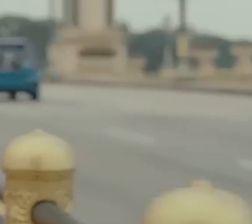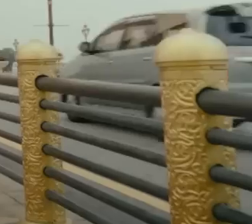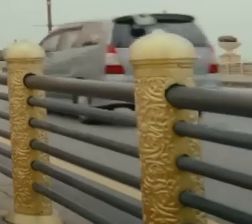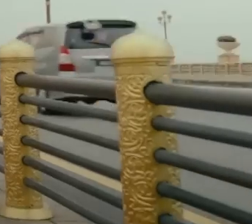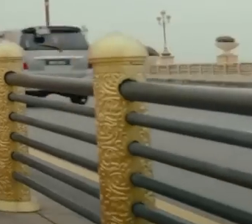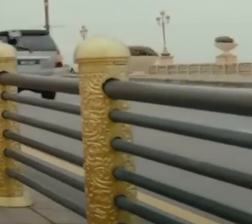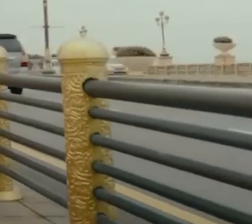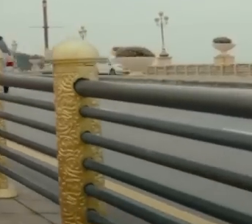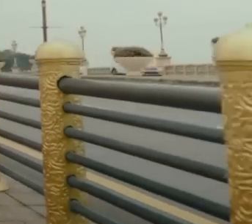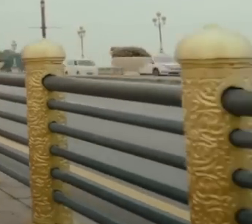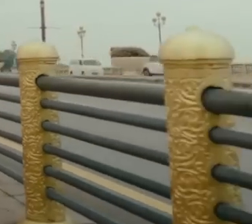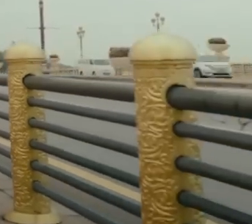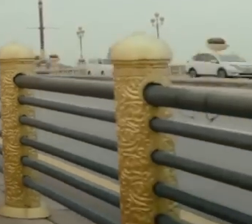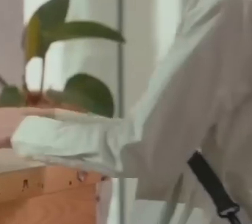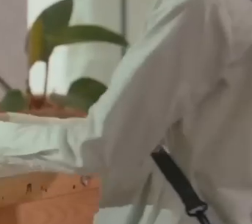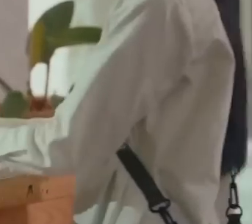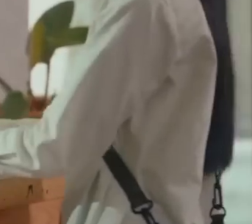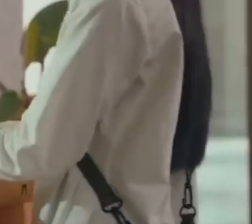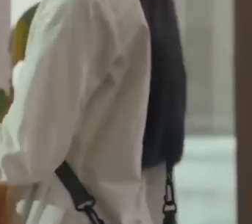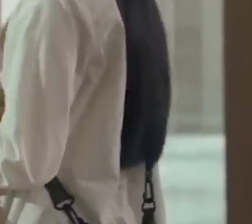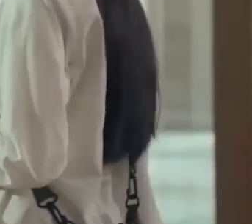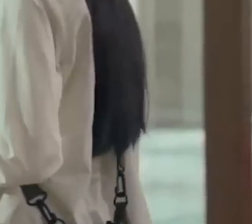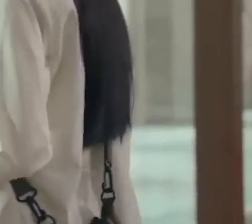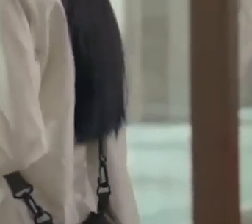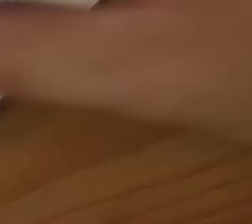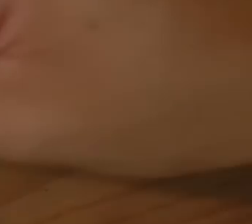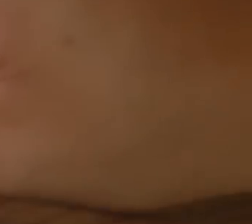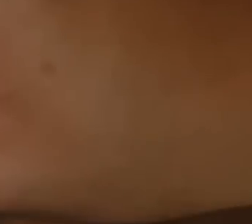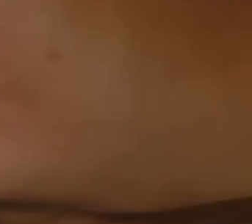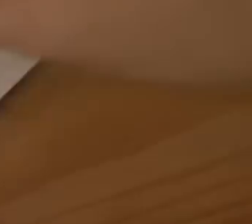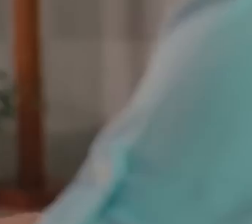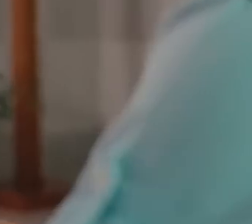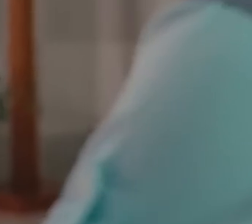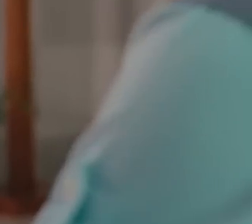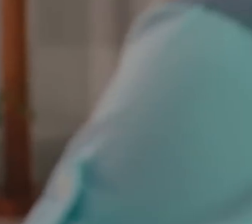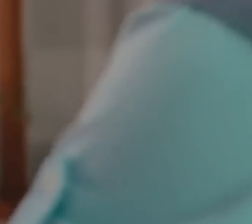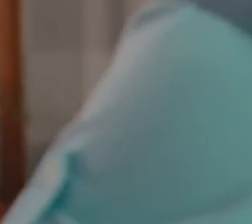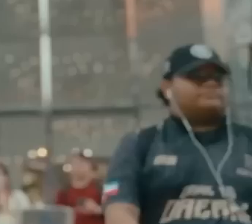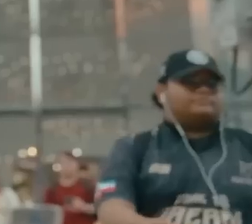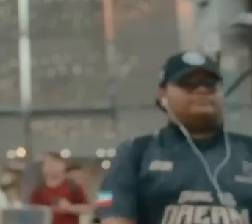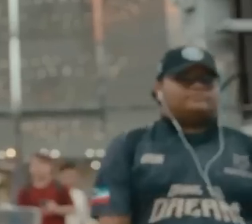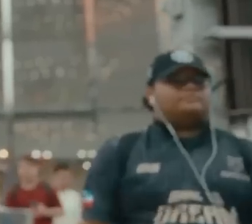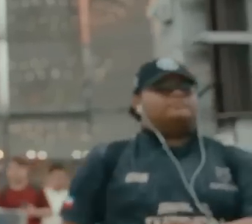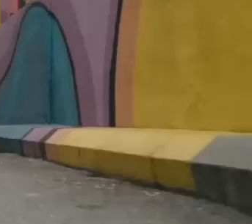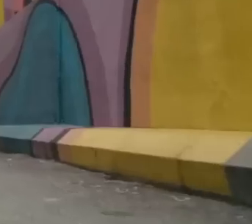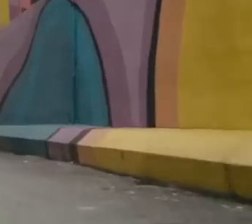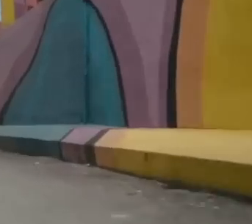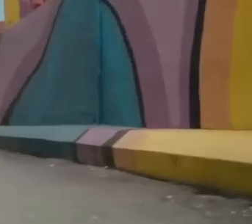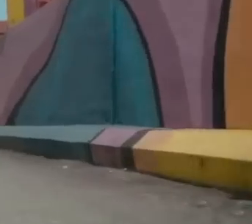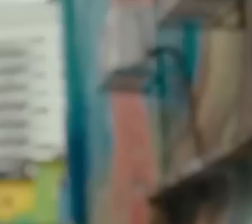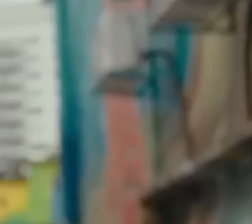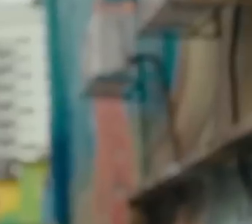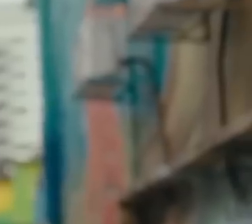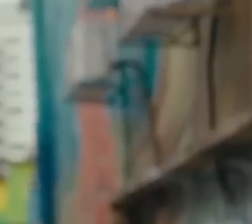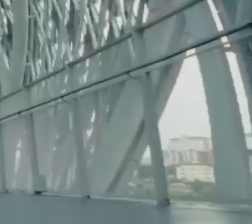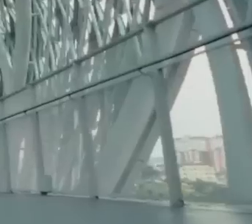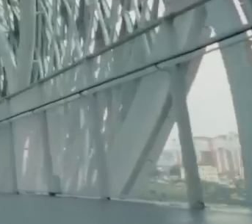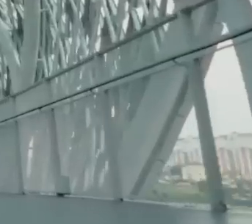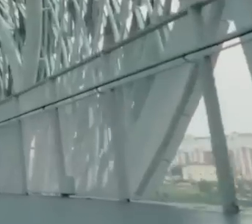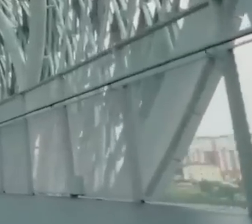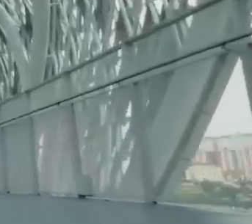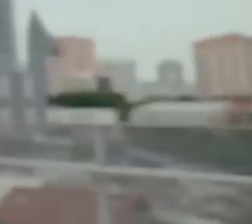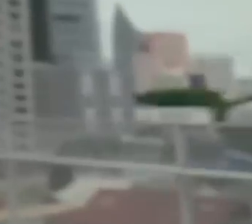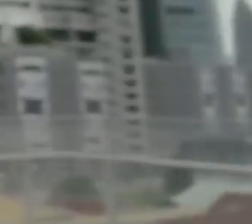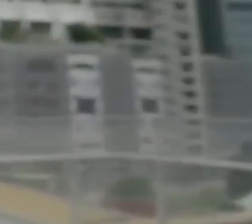25 Februari 2024. Sahut cabaran 50 tahun wilayah persekutuan dan berpeluang menangi